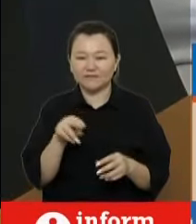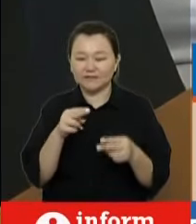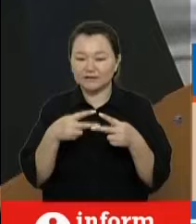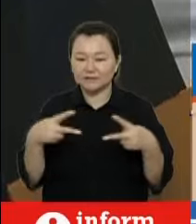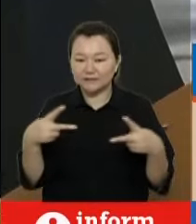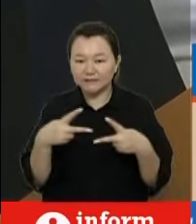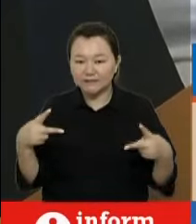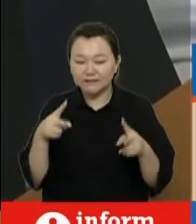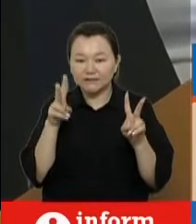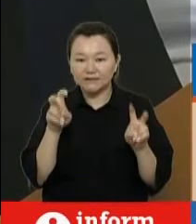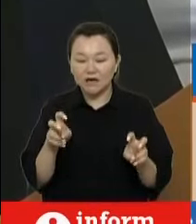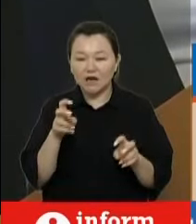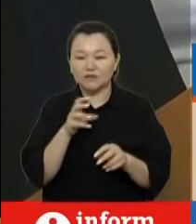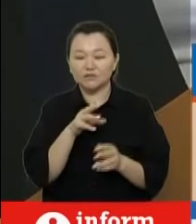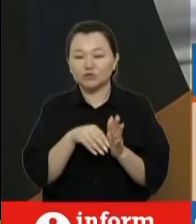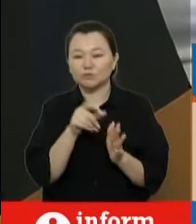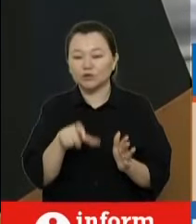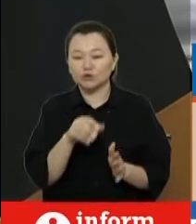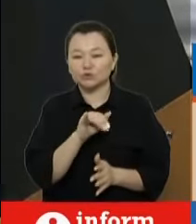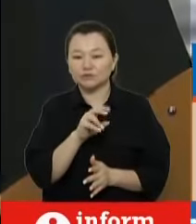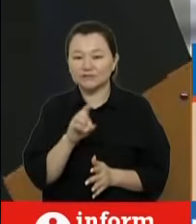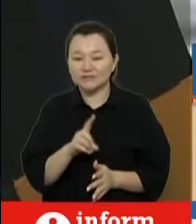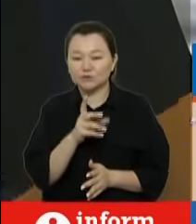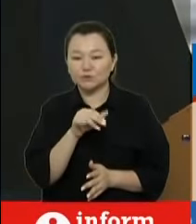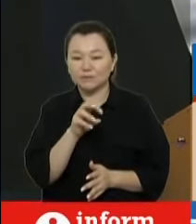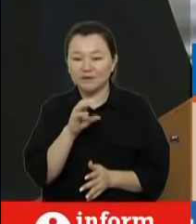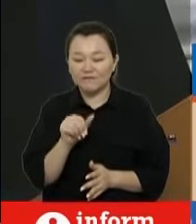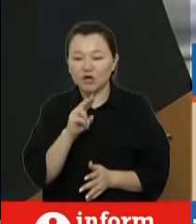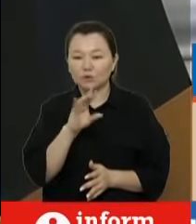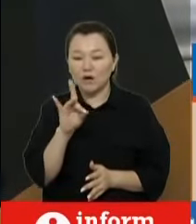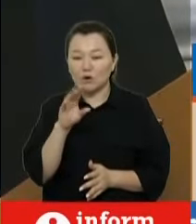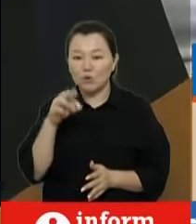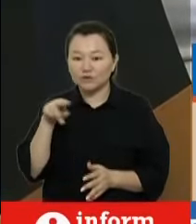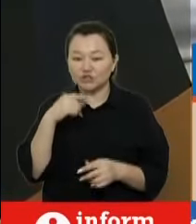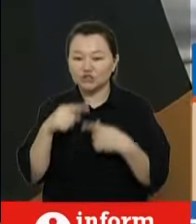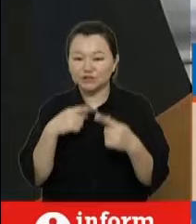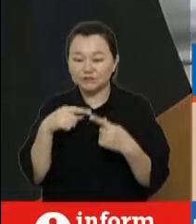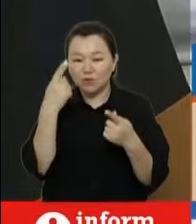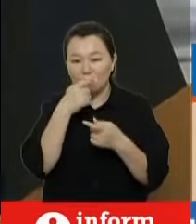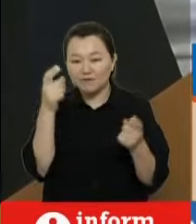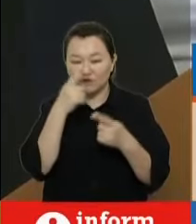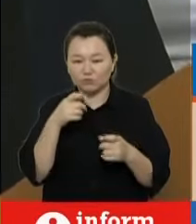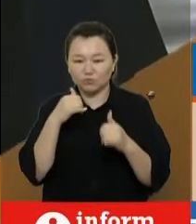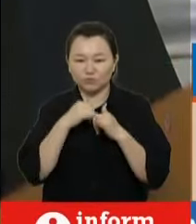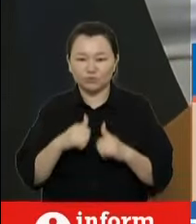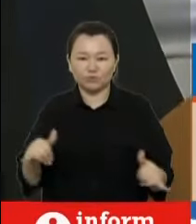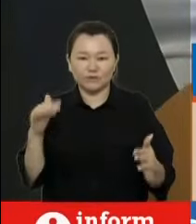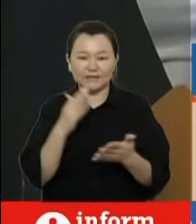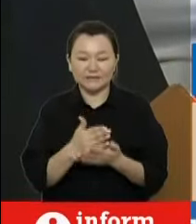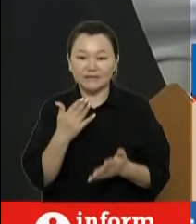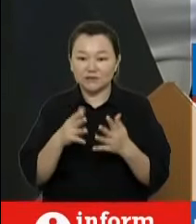мәлімдеді. Депутат Жұлдыз Сүлейменова есірткі саудасын QR-код арқылы қыздыратындар көбейді деп қынжылады. Оған